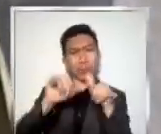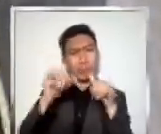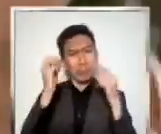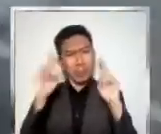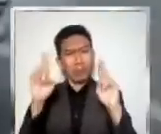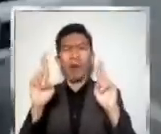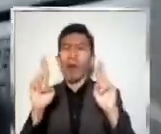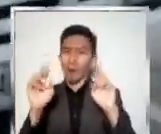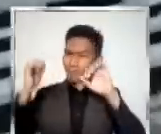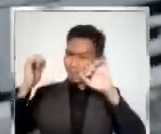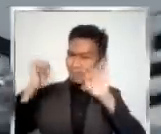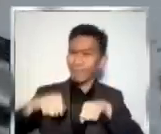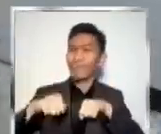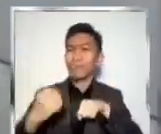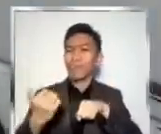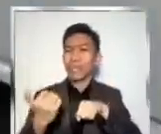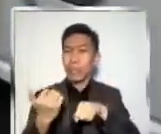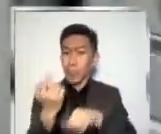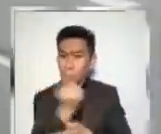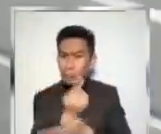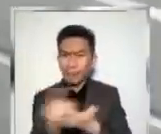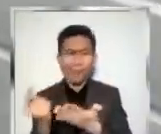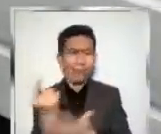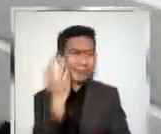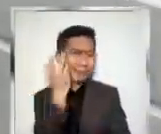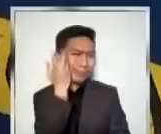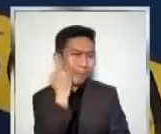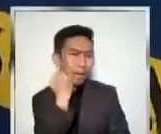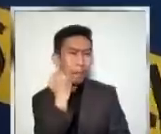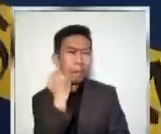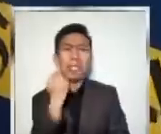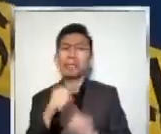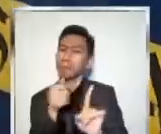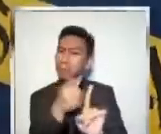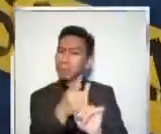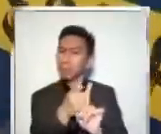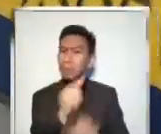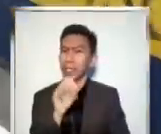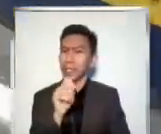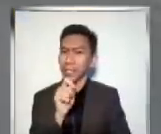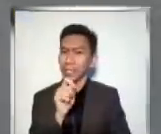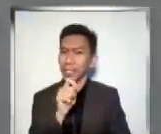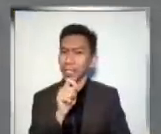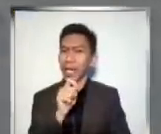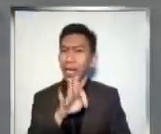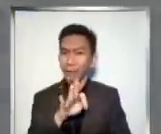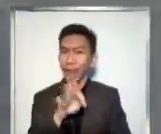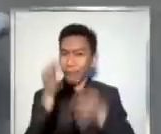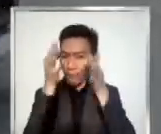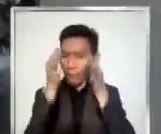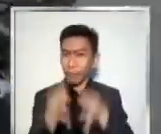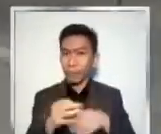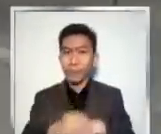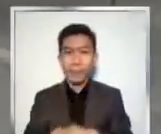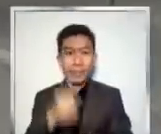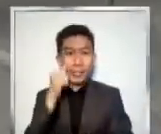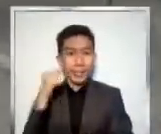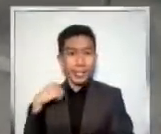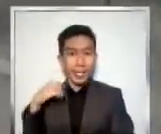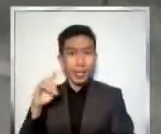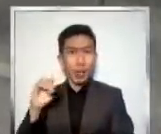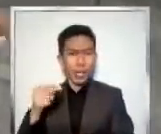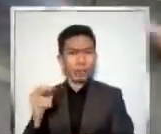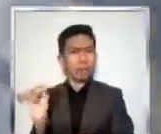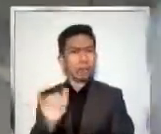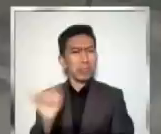ECQ. Pero nasa IATF daw ang pinal na desisyon. Kahapon ang sabi ng DOH, extension ang gusto nila. Pero kung hindi